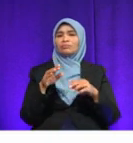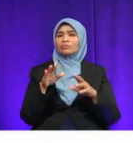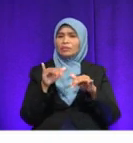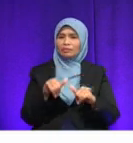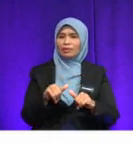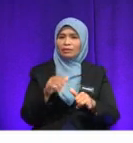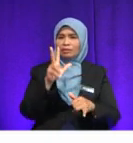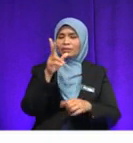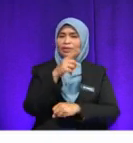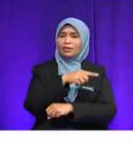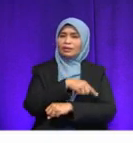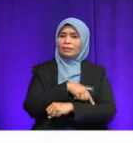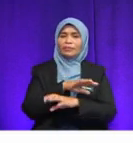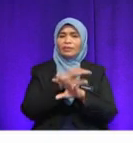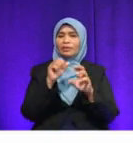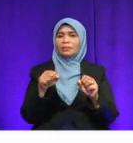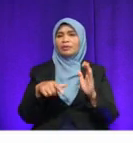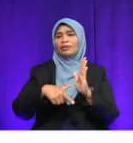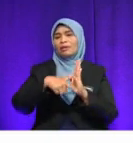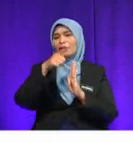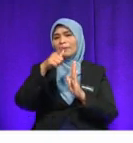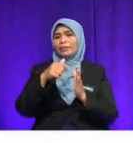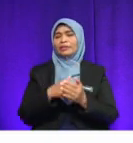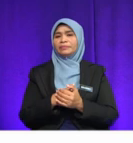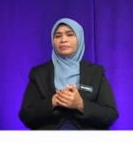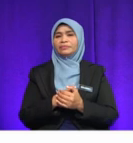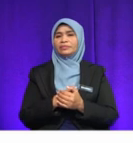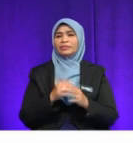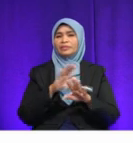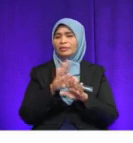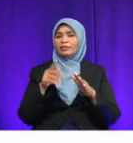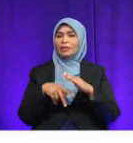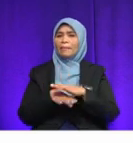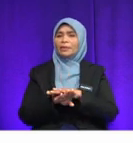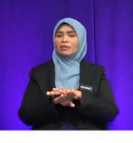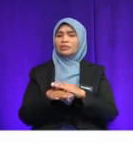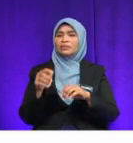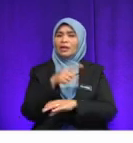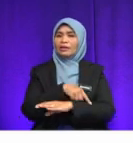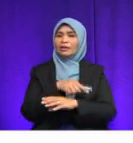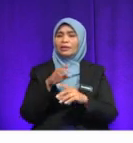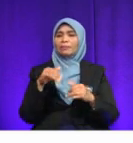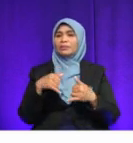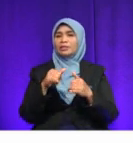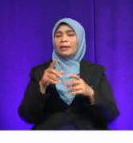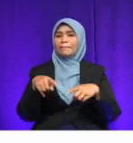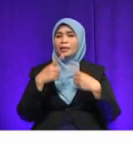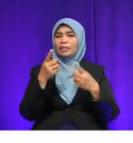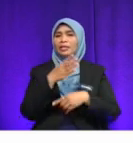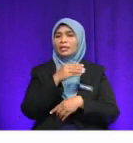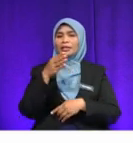oke ya tidak boleh lebih ee oke tidak termasuk hari perjalanan pergi dan balik contohnya